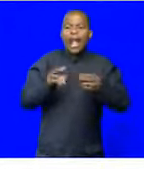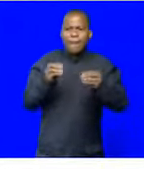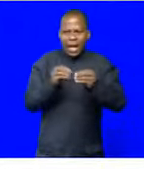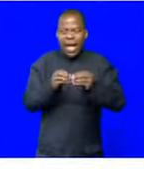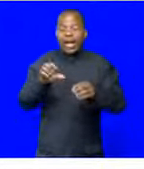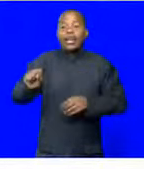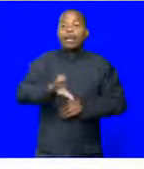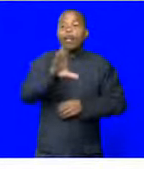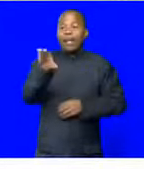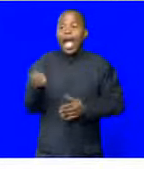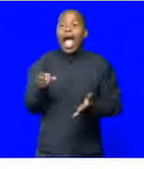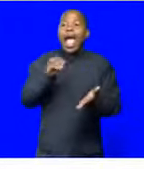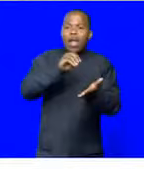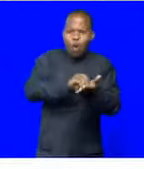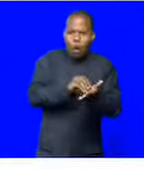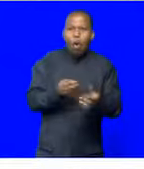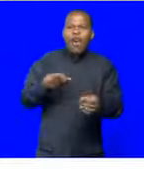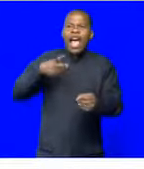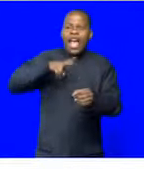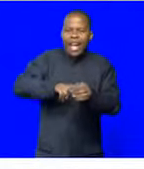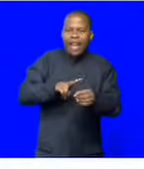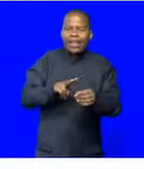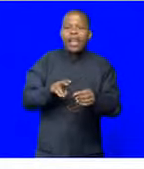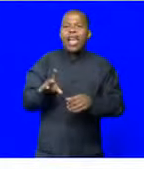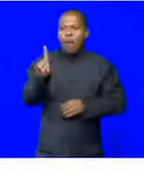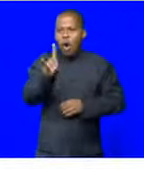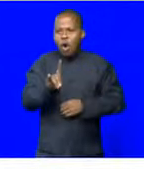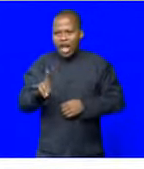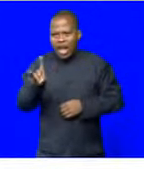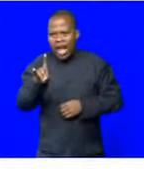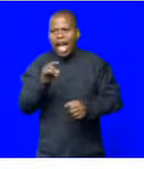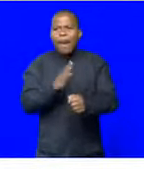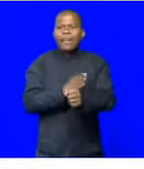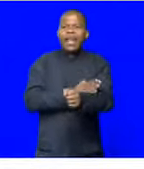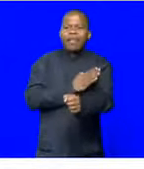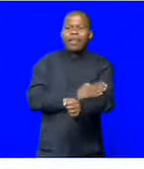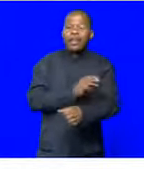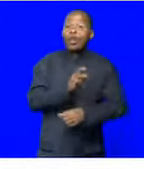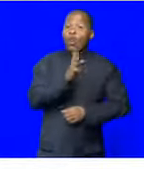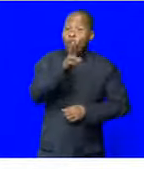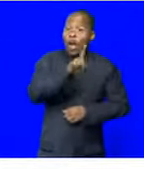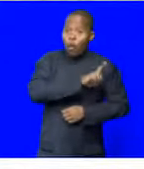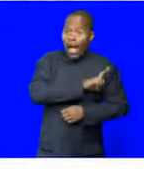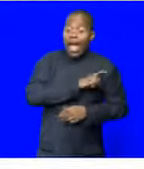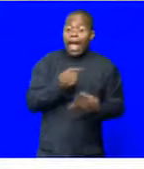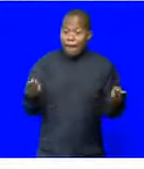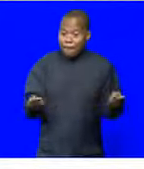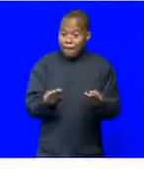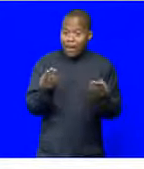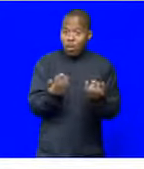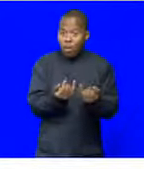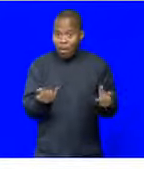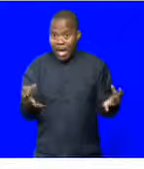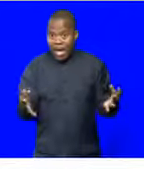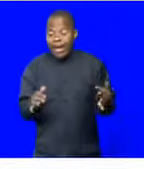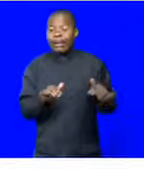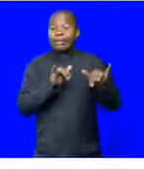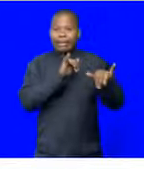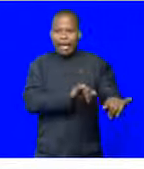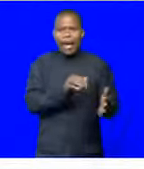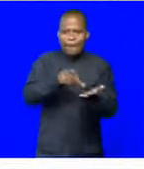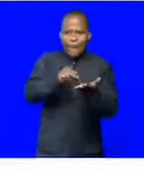So ucabanga ukuthi indvuta bo accommodation nama hotel akhona kuthola ibusiness nawo hayi nje lapha kuphela